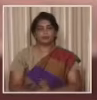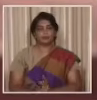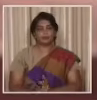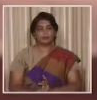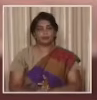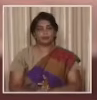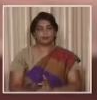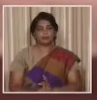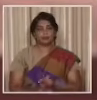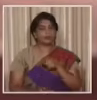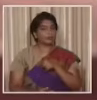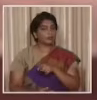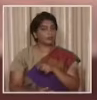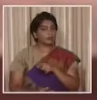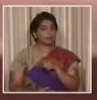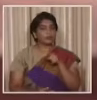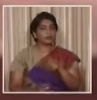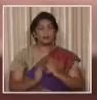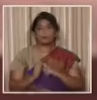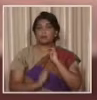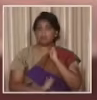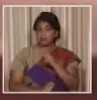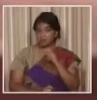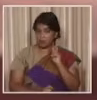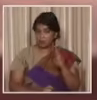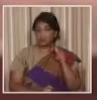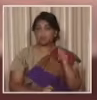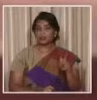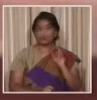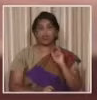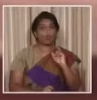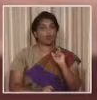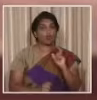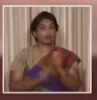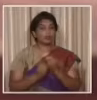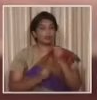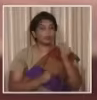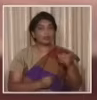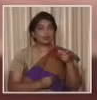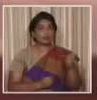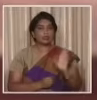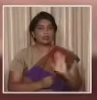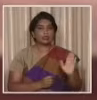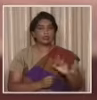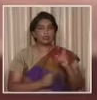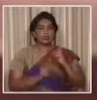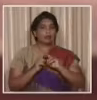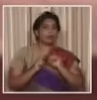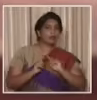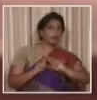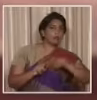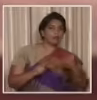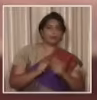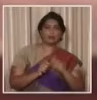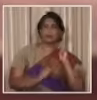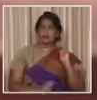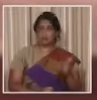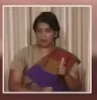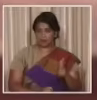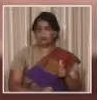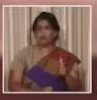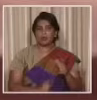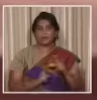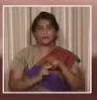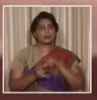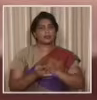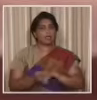මේකේ ලස්සනම කතාව ගරු කතානායකතුමනි මේ ගෙවීම් කරන්නේ කොන්ත්‍රාත්තුව ලබා දීපු කෙනාට නෙවෙයි තෙවන පාර්ශවයකට තමයි මේ ගෙවීම් කටයුතු කරන්නේ. ඒකට